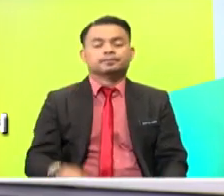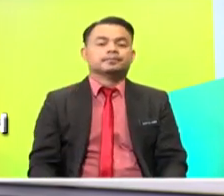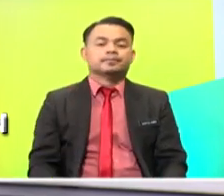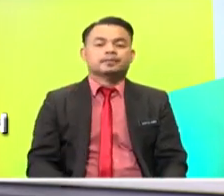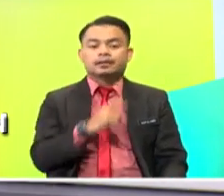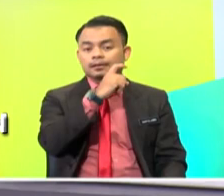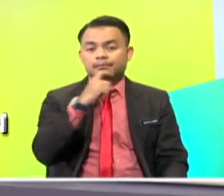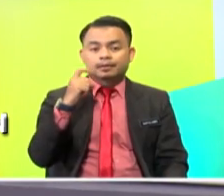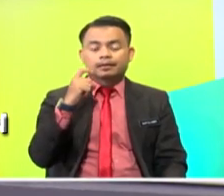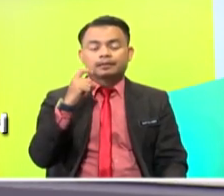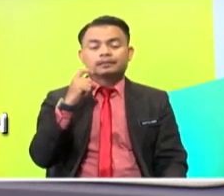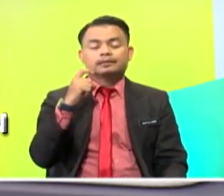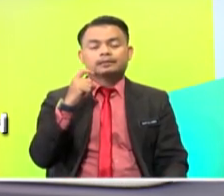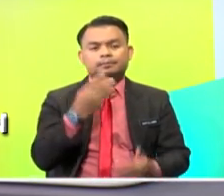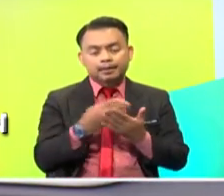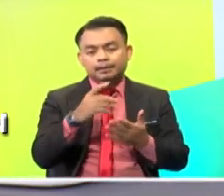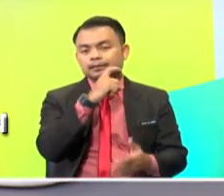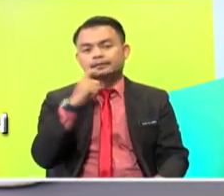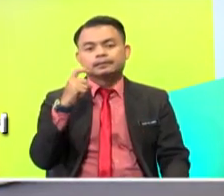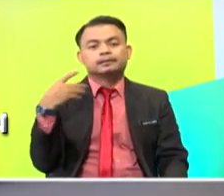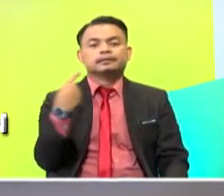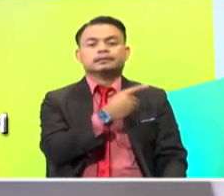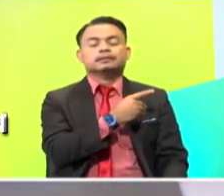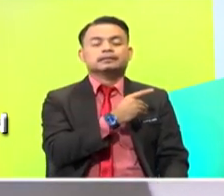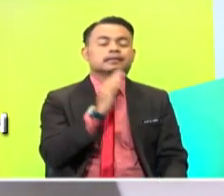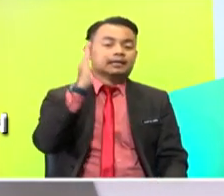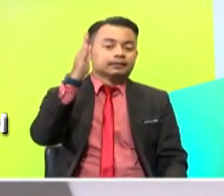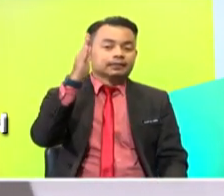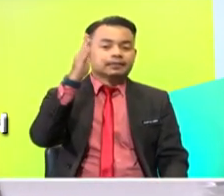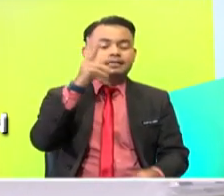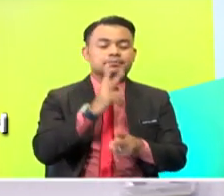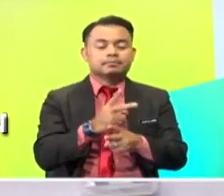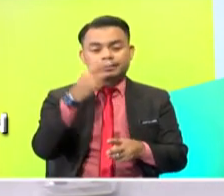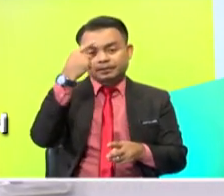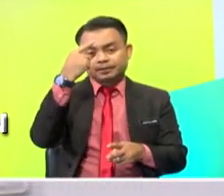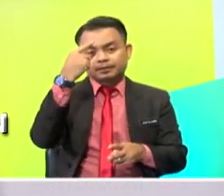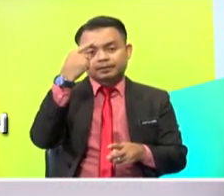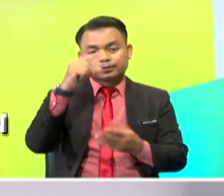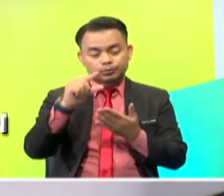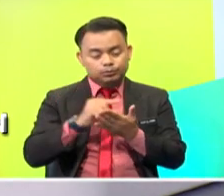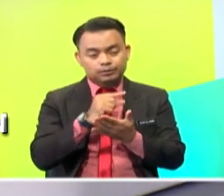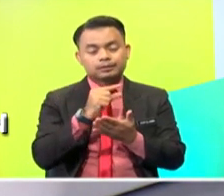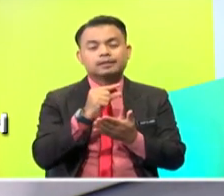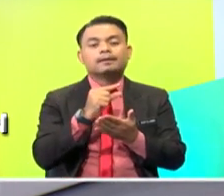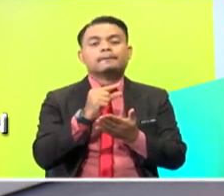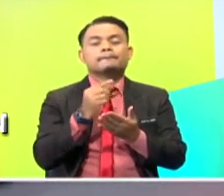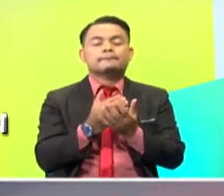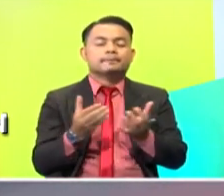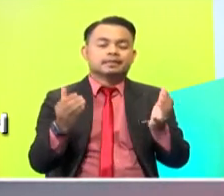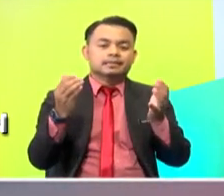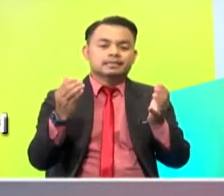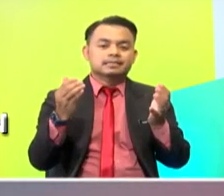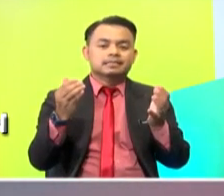menggunakan bekas kedaulatan Oke ini cek gu telah ada contoh tepung